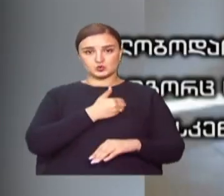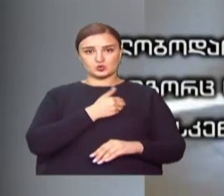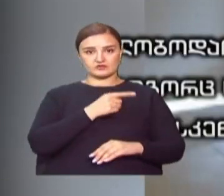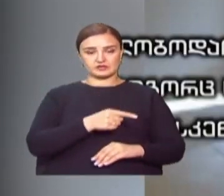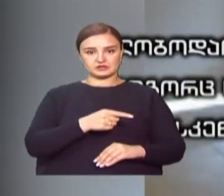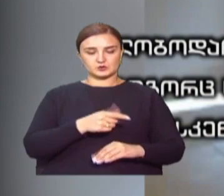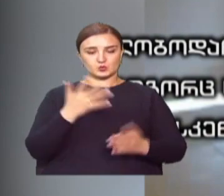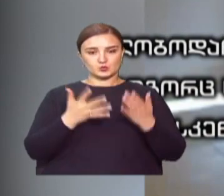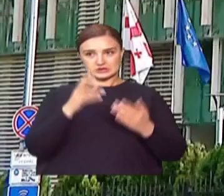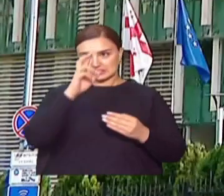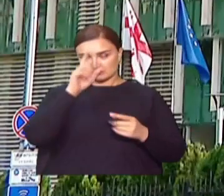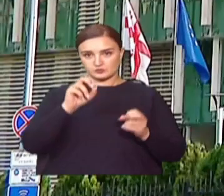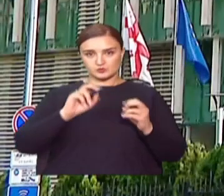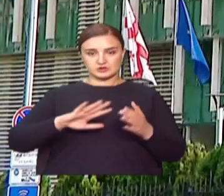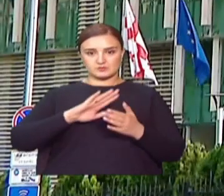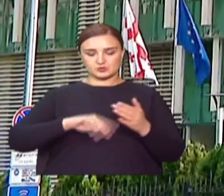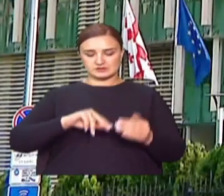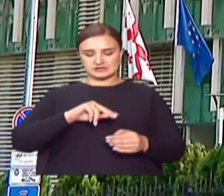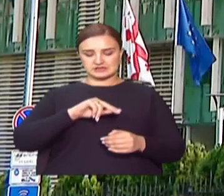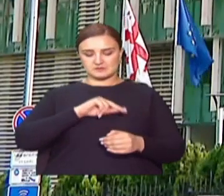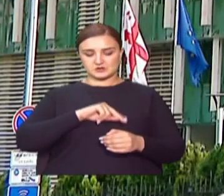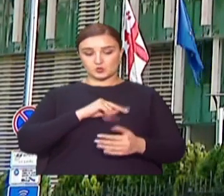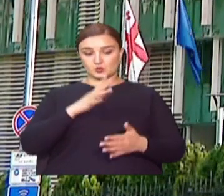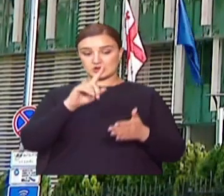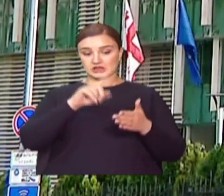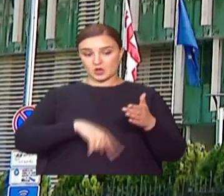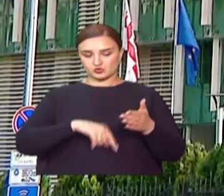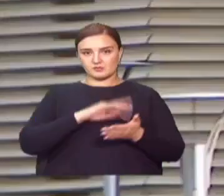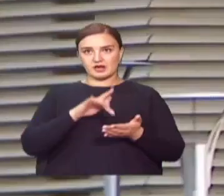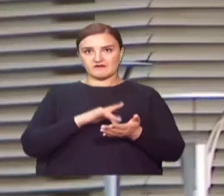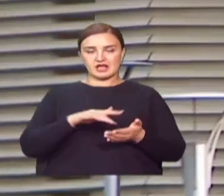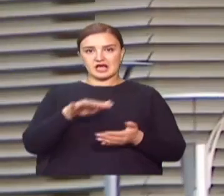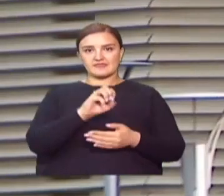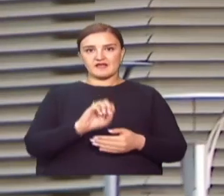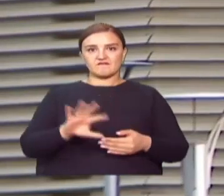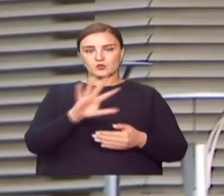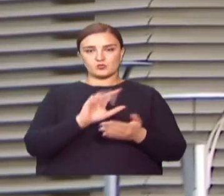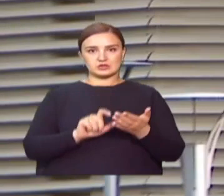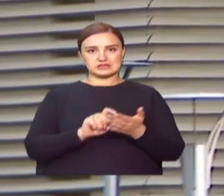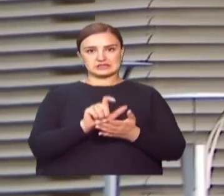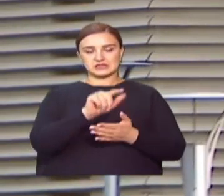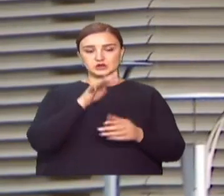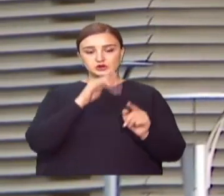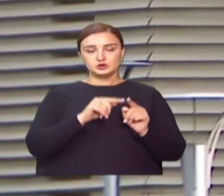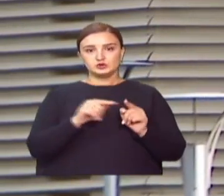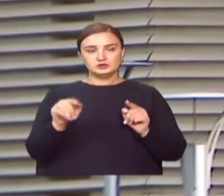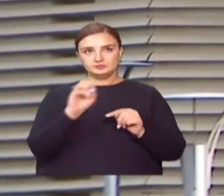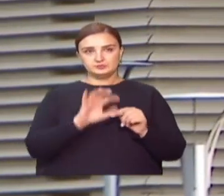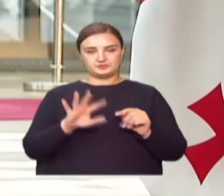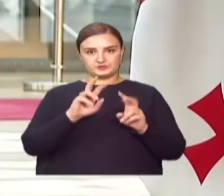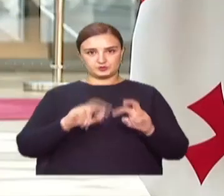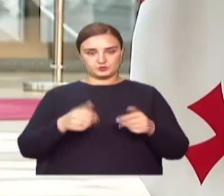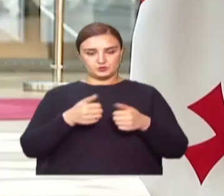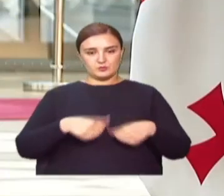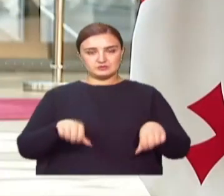რომელიც თუ სახელმწიფო უსაფრთხოების სამსახურს დაუჯერებთ, ქვეყნის ევროპულ გზასთანაა გადაჯაჭვული და დროში გათვლილი ევროკომისიის